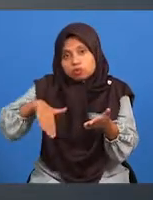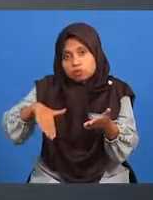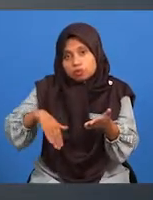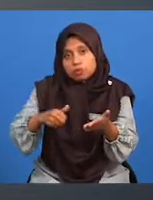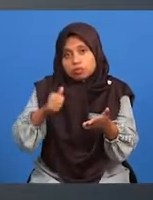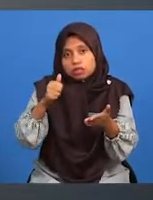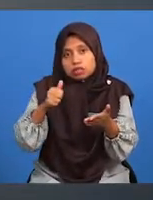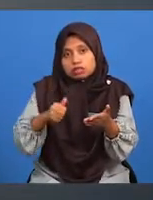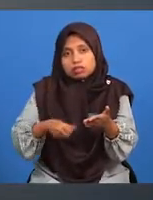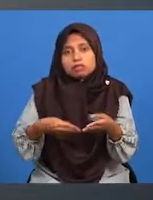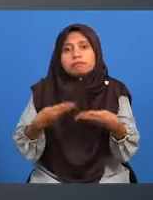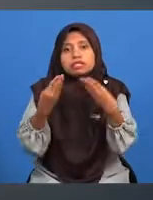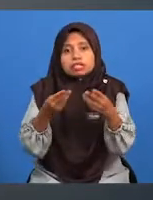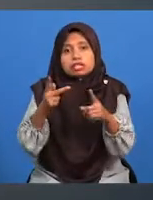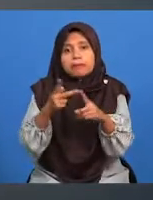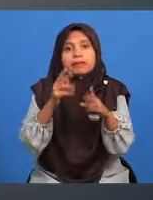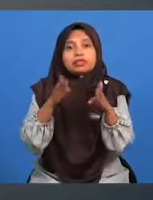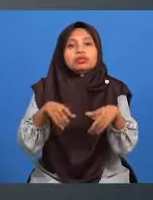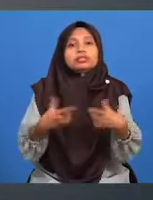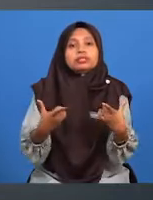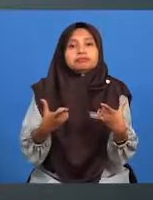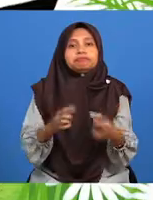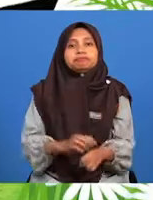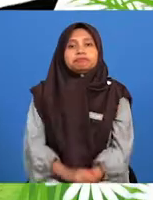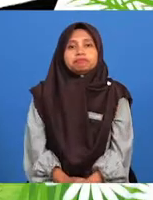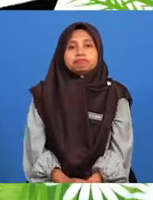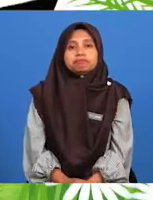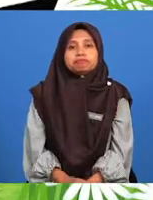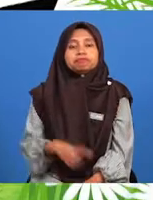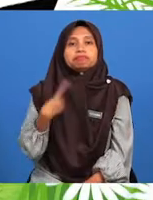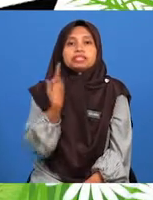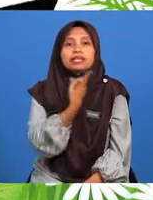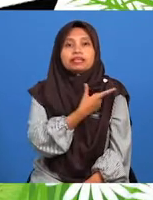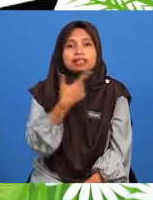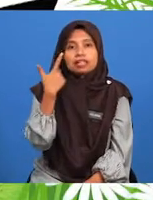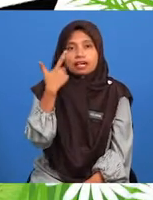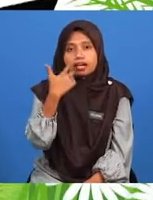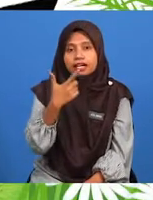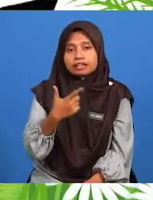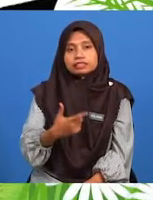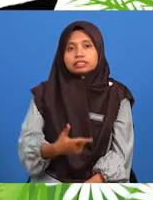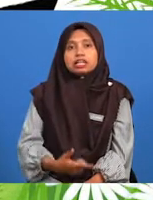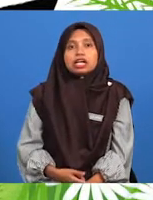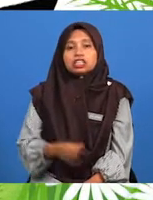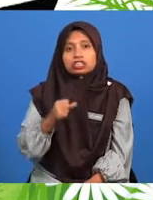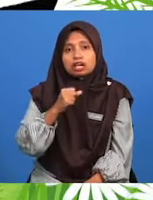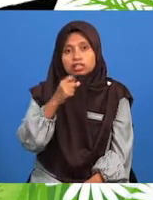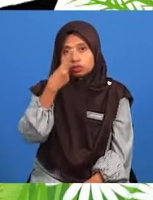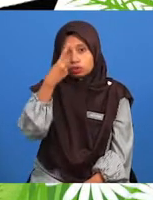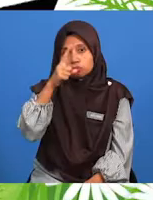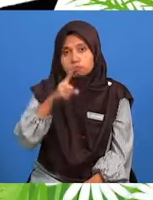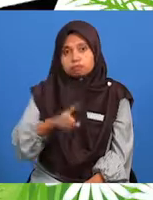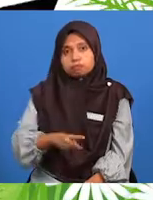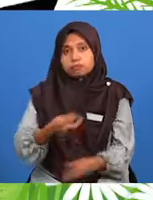boleh dipinjamkan kepada orang lain. Kita lihat pula syarat-syarat bagi harta